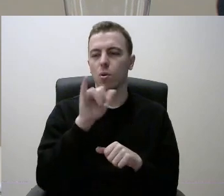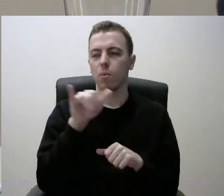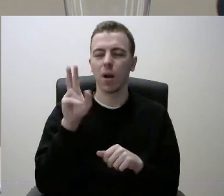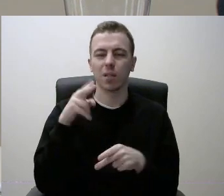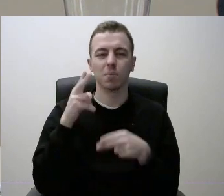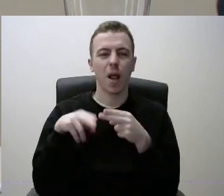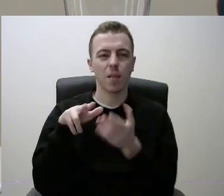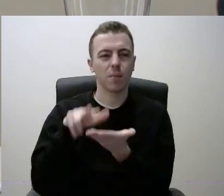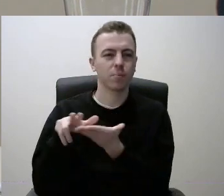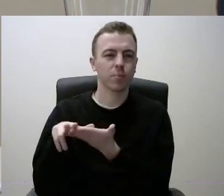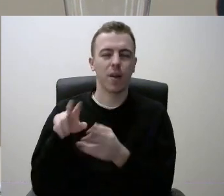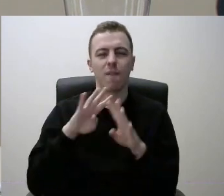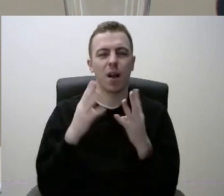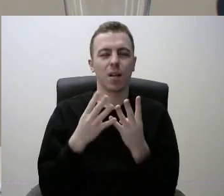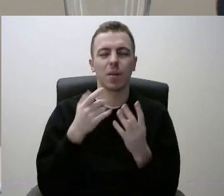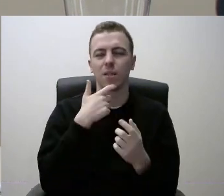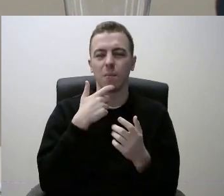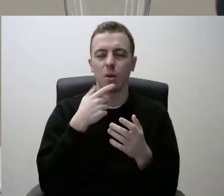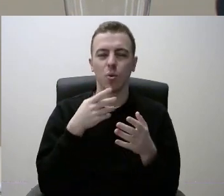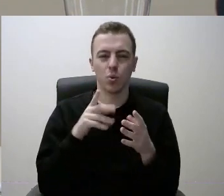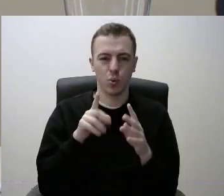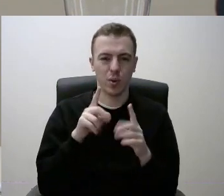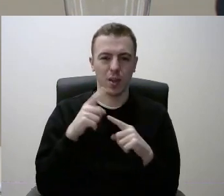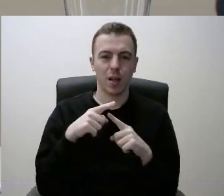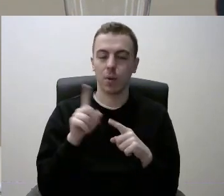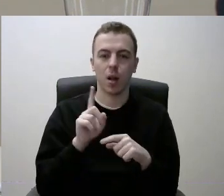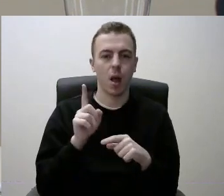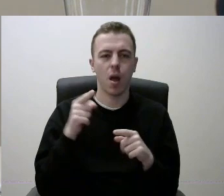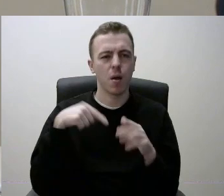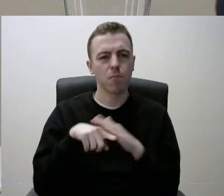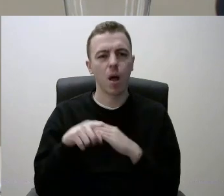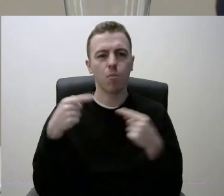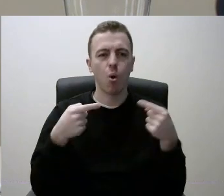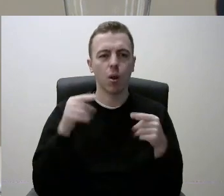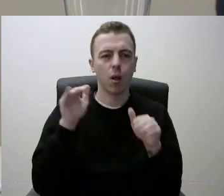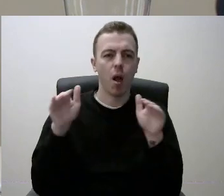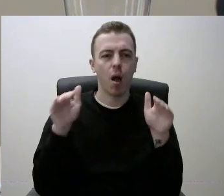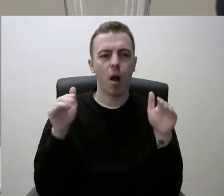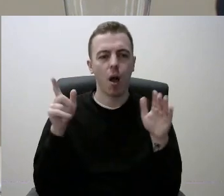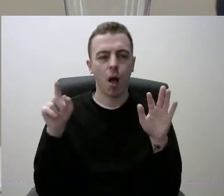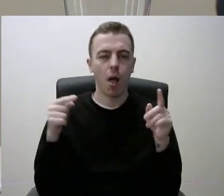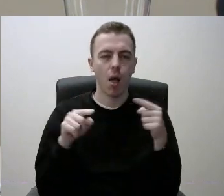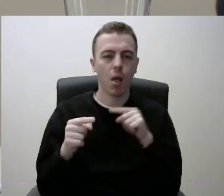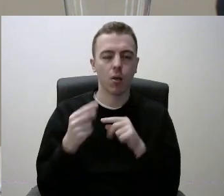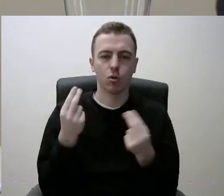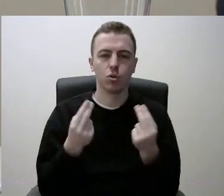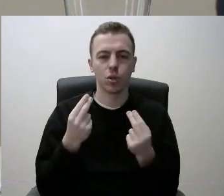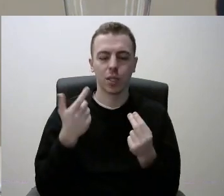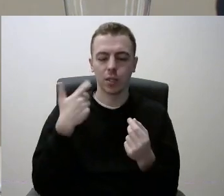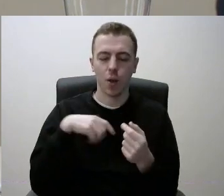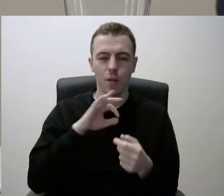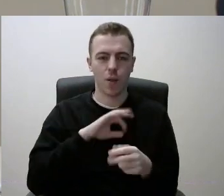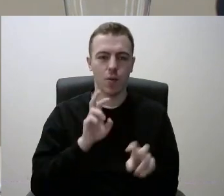ne į valdybą, ne į stebėtojų tarybą, o vis dėlto belsis per politikus, pasinaudojant kontrolės komitetu ir bandyti priimti savo palankius sprendimus.